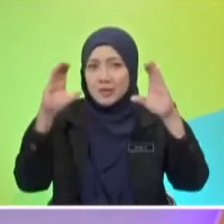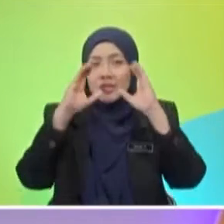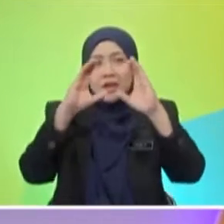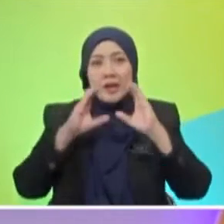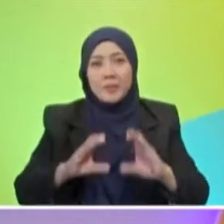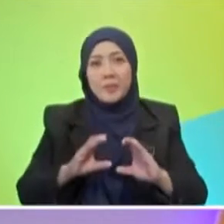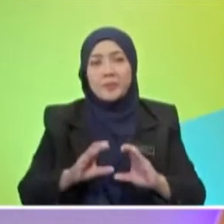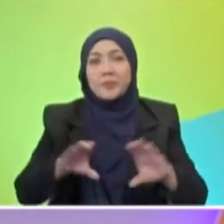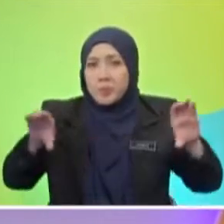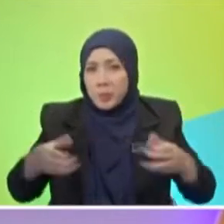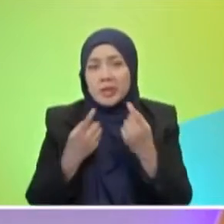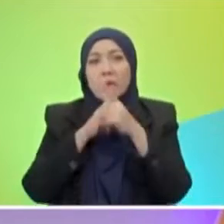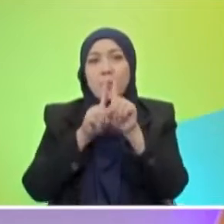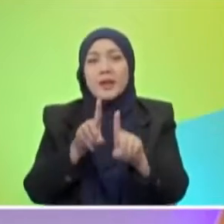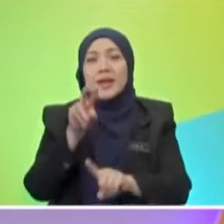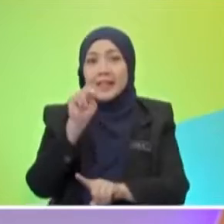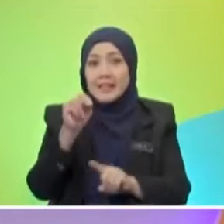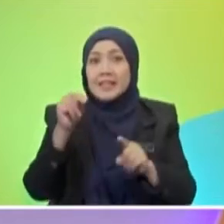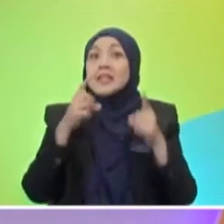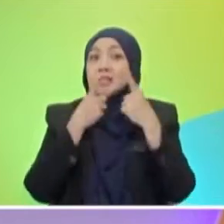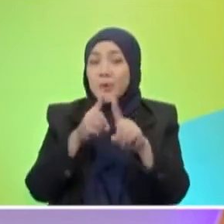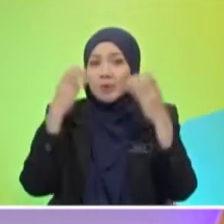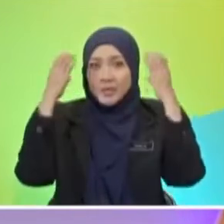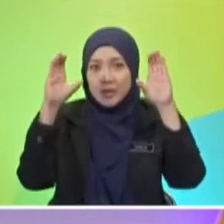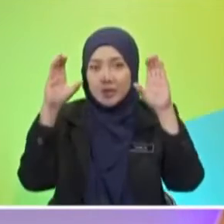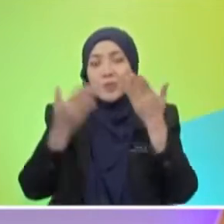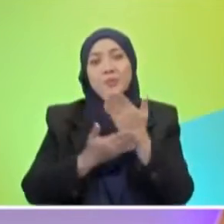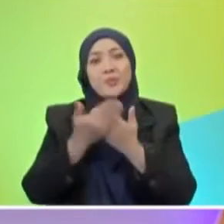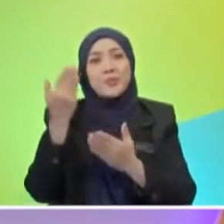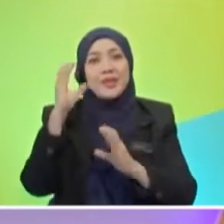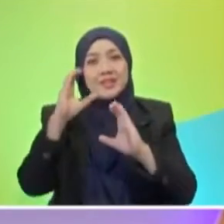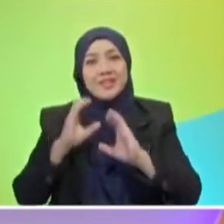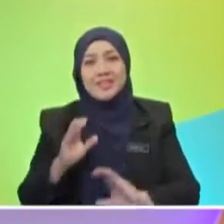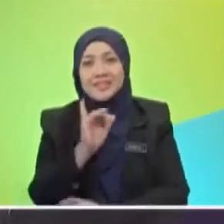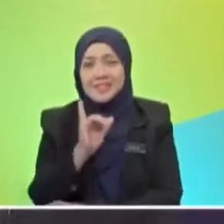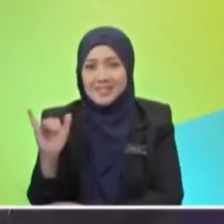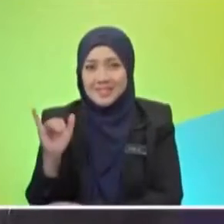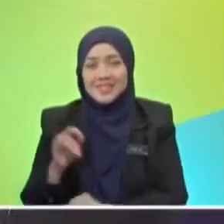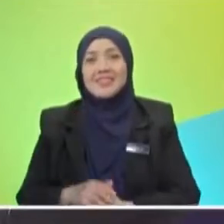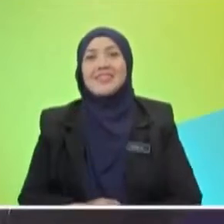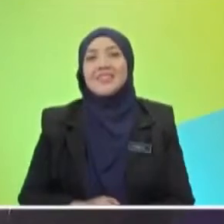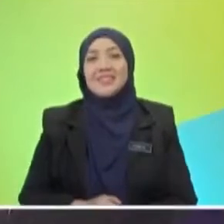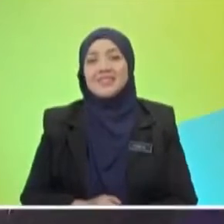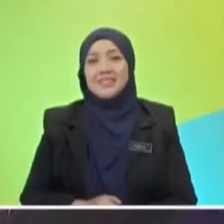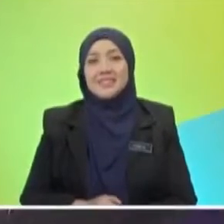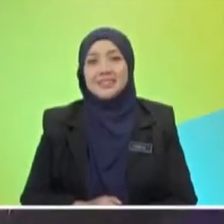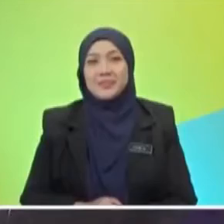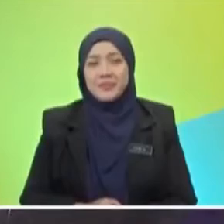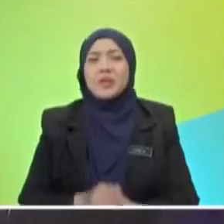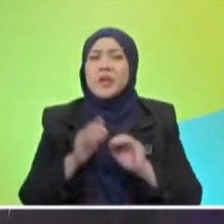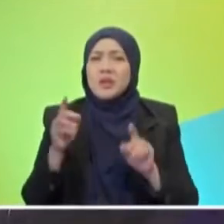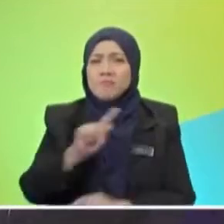bina jawapan, nanti jawab cikgu mudah caranya. Jom kita tanya Cikgu Amrul Rani. Yeah. Macam